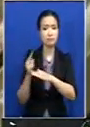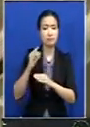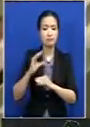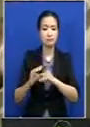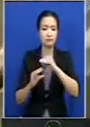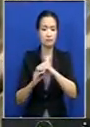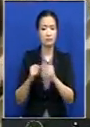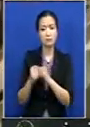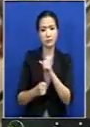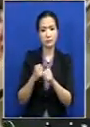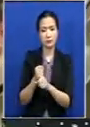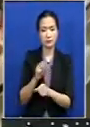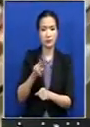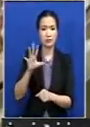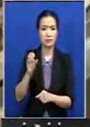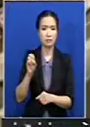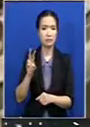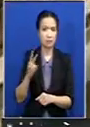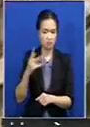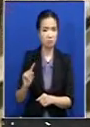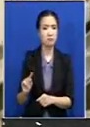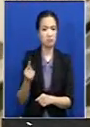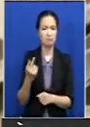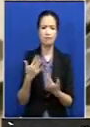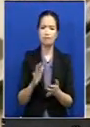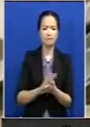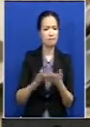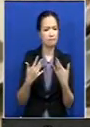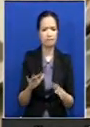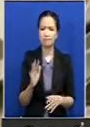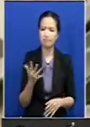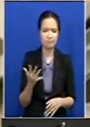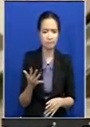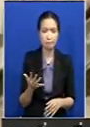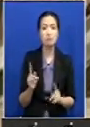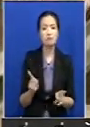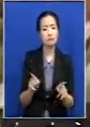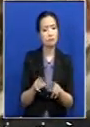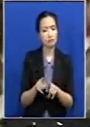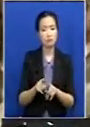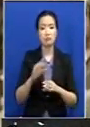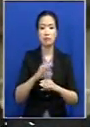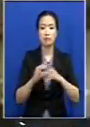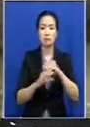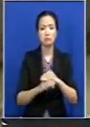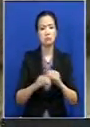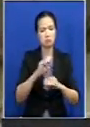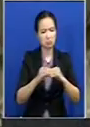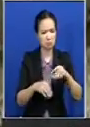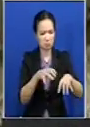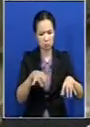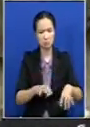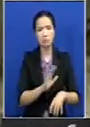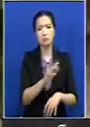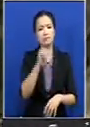างมาตั้งแต่ปี2552แล้วนะคะแต่ก็ไม่แล้วเสร็จตามกำหนดสักทีเช่นเดียวกับโครงการก่อสร้างหลายแห่งของอิน